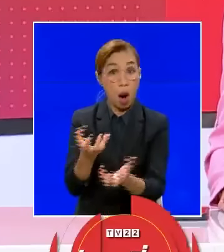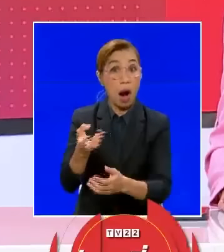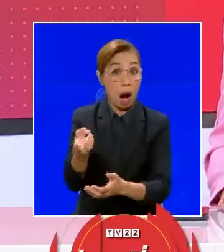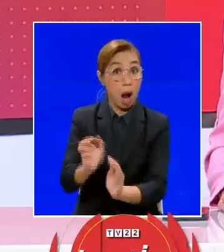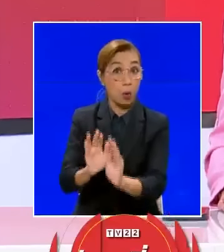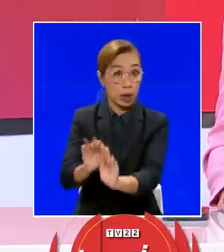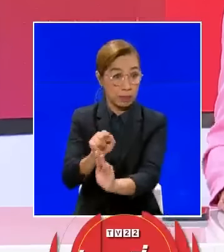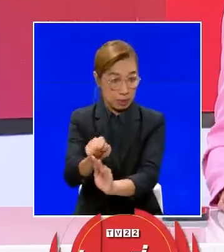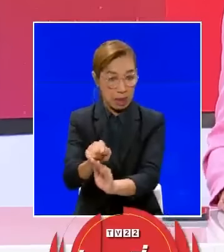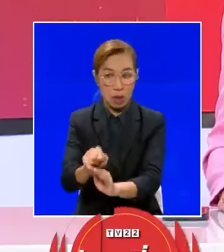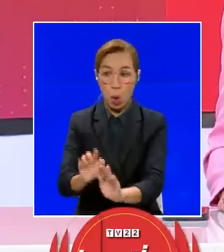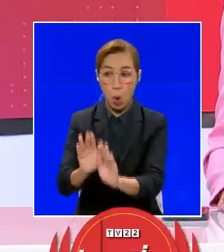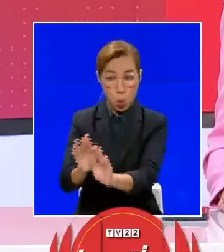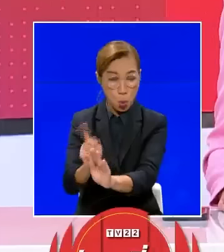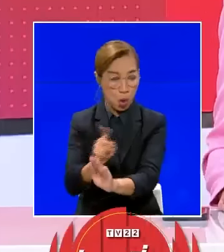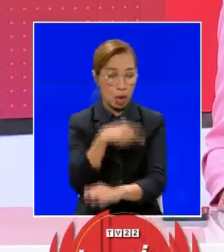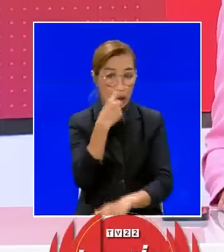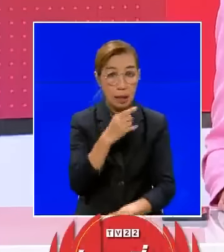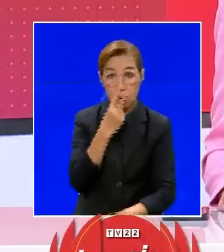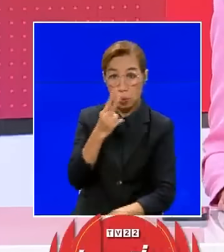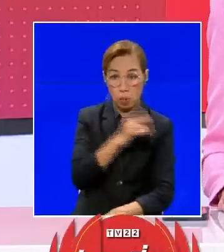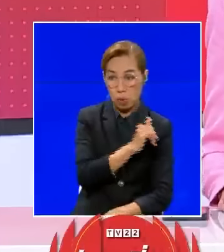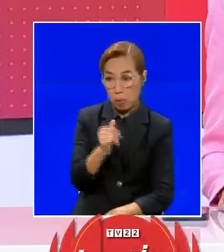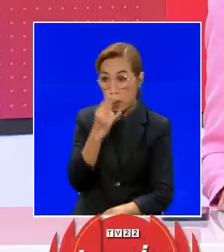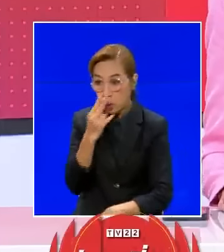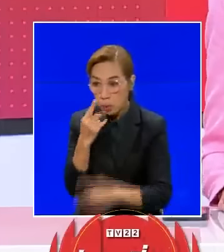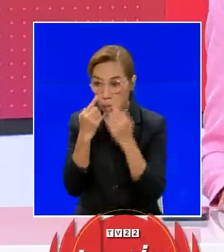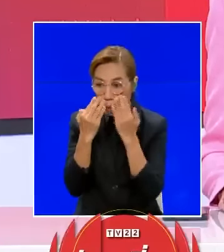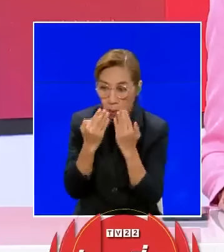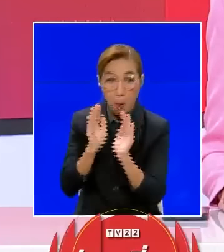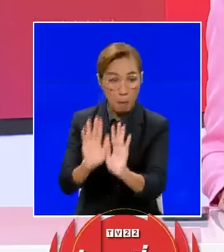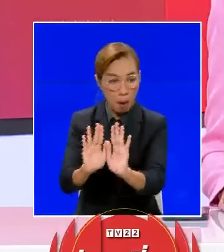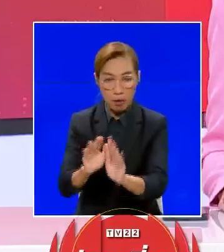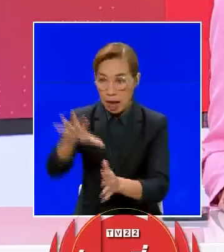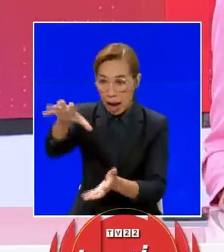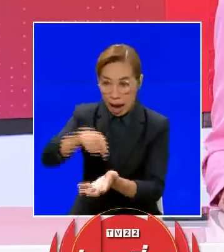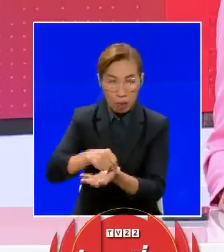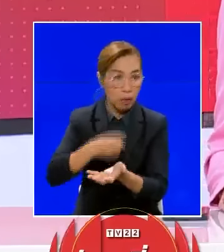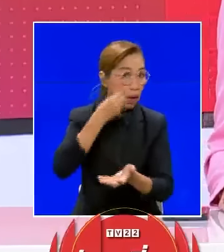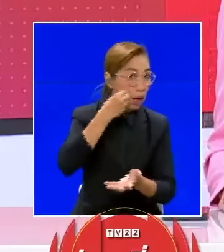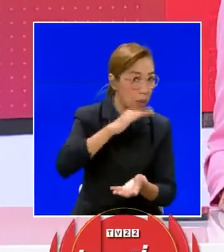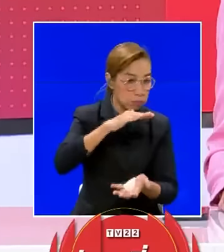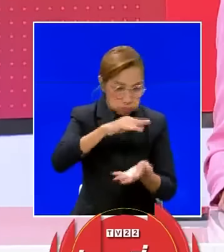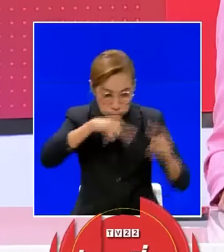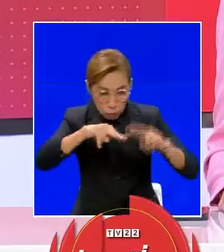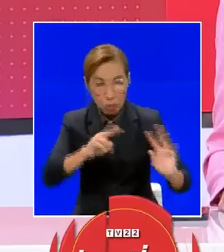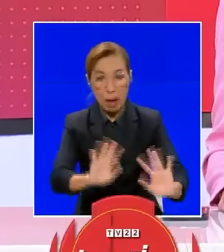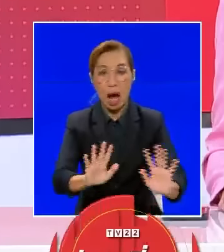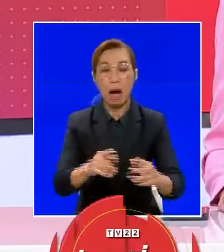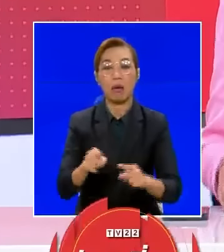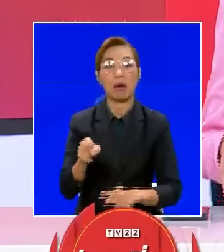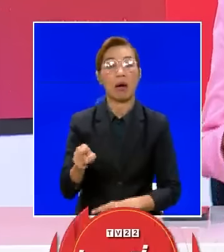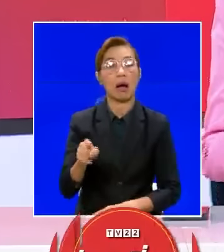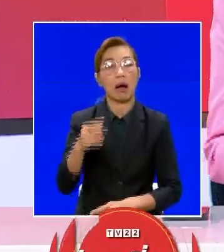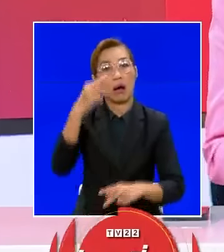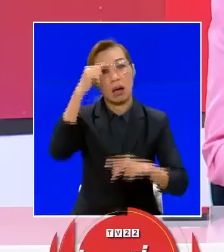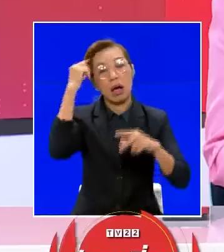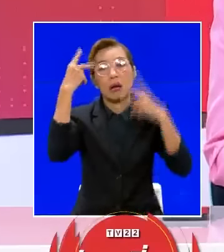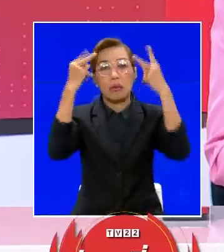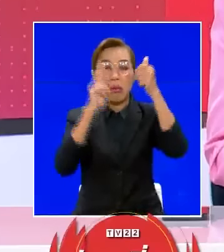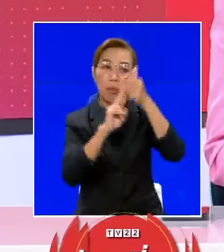ามขยับเคลื่อนย้ายใดๆทั้งสิ้นอ้าวแล้วทีนี้ตอนแรกท่านบอกคนจะส่งออกคือเดี๋ยวก็มีไปตรวจอ๋อต้องประมูลก่อนแล้วไปตรว